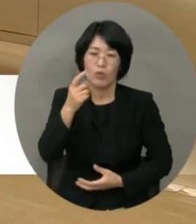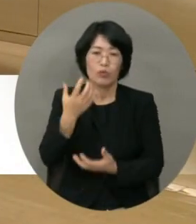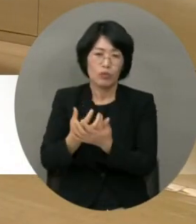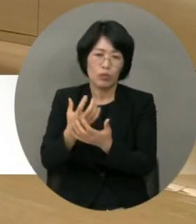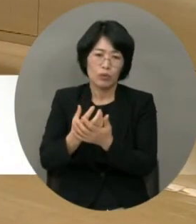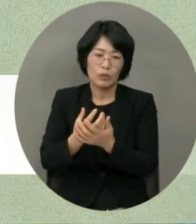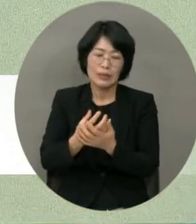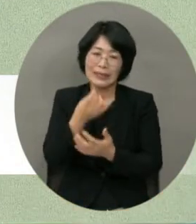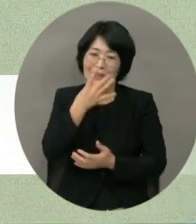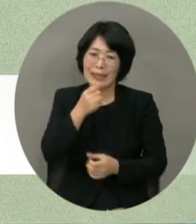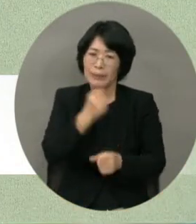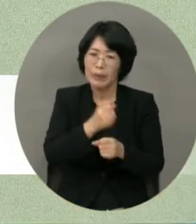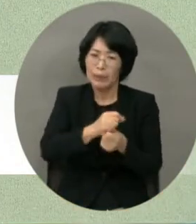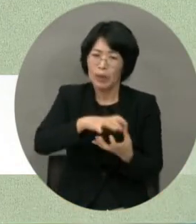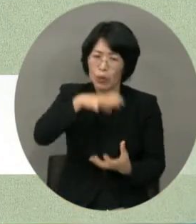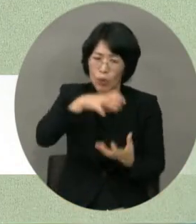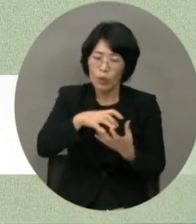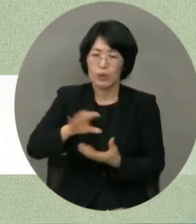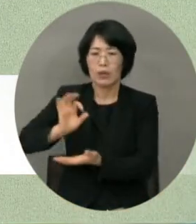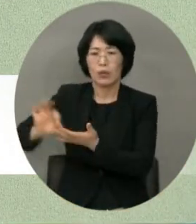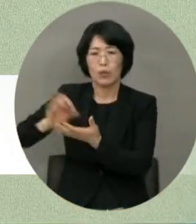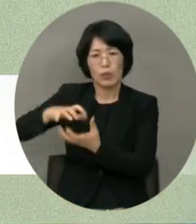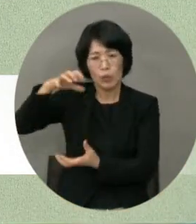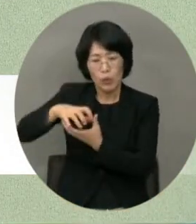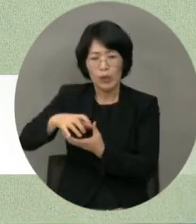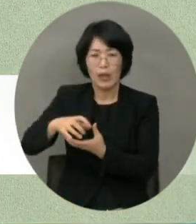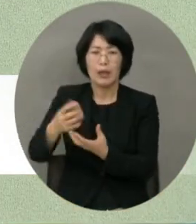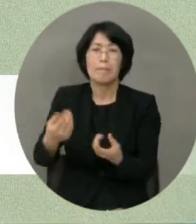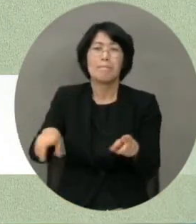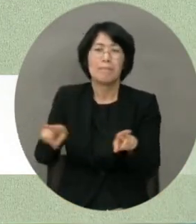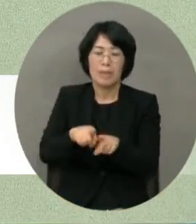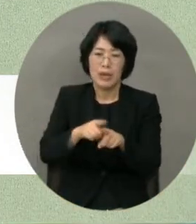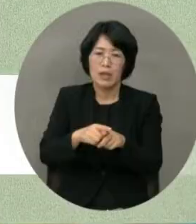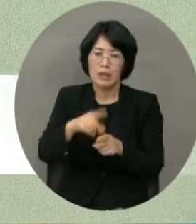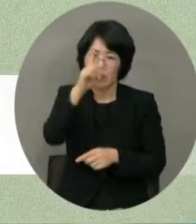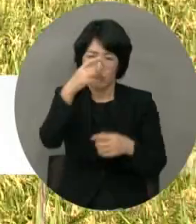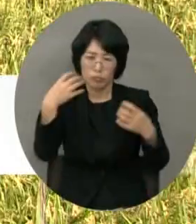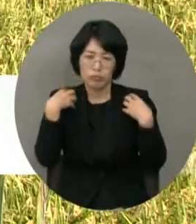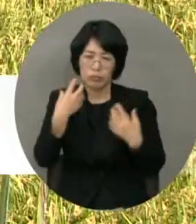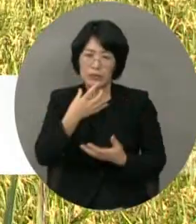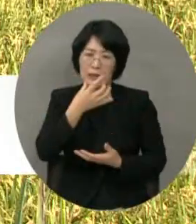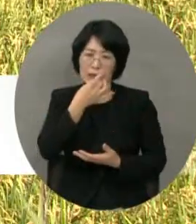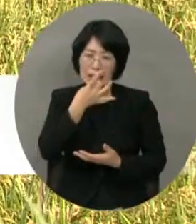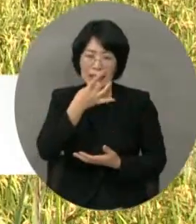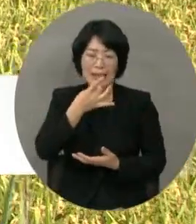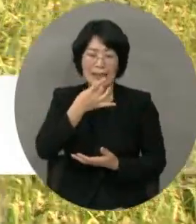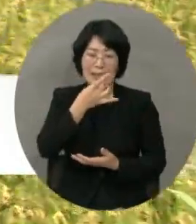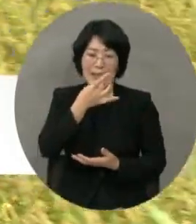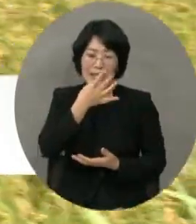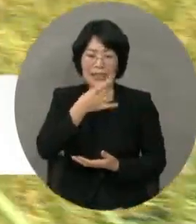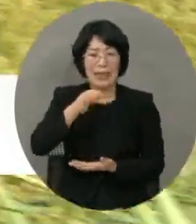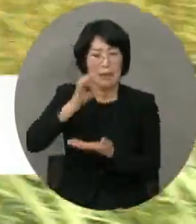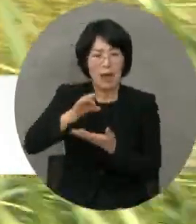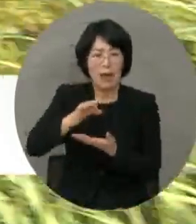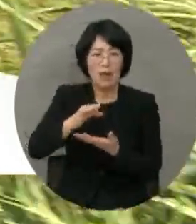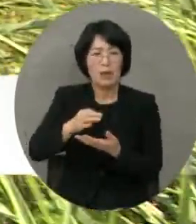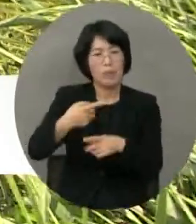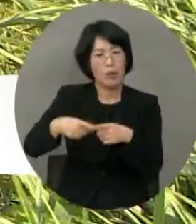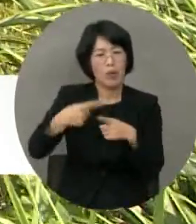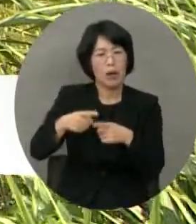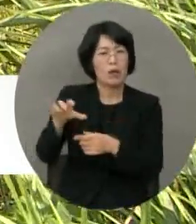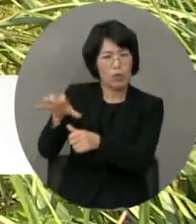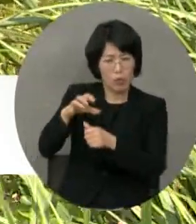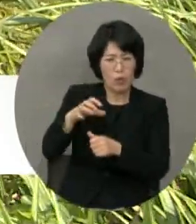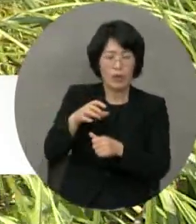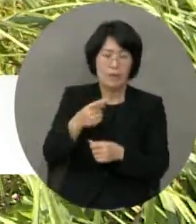쌀 생산량 조사는 소비량 조사와 더불어 정부의 쌀 수급 대책의 핵심 정보를 제공함 정확도를 높이기 위한 노력에